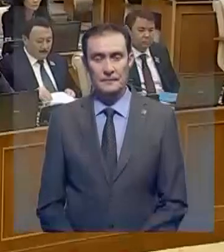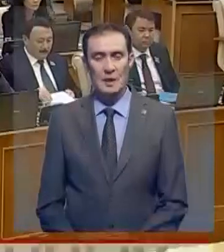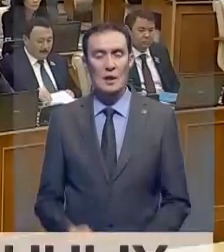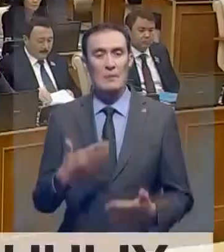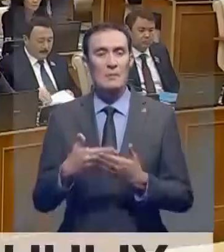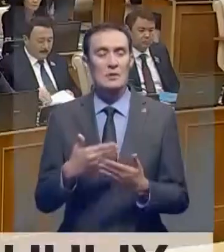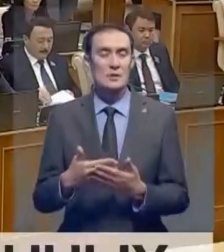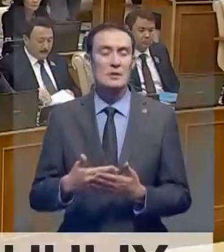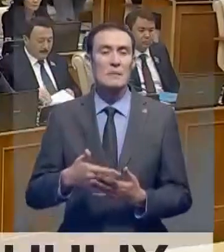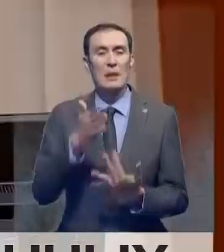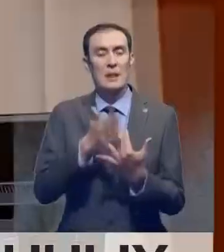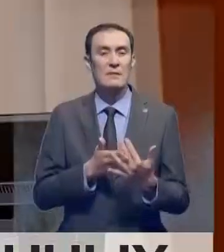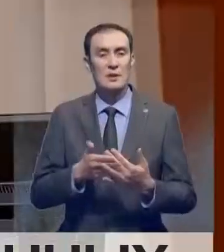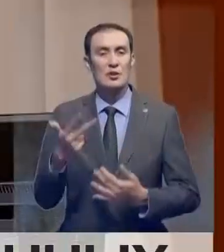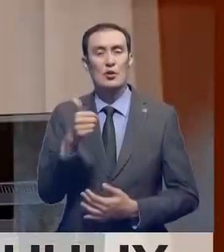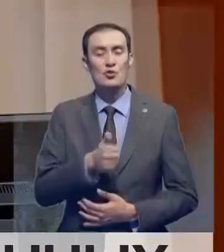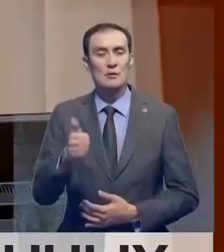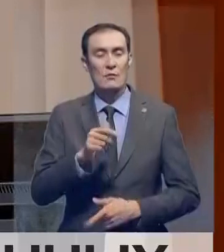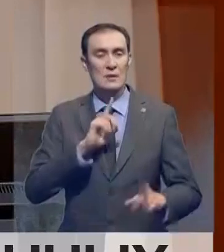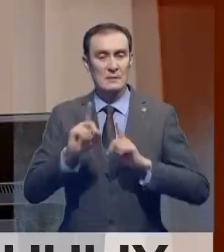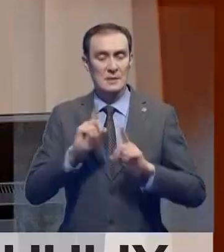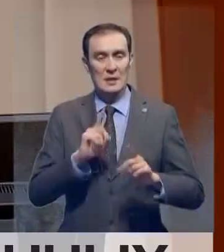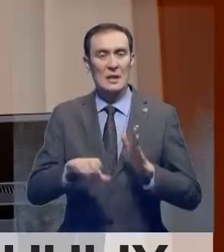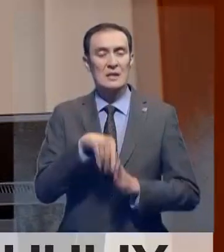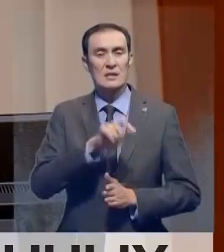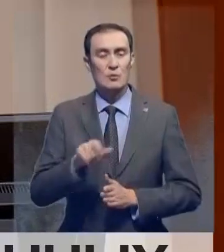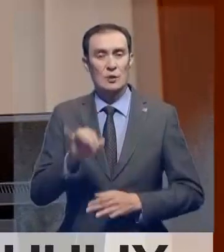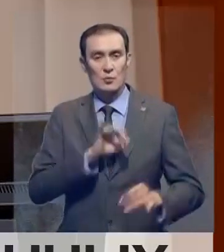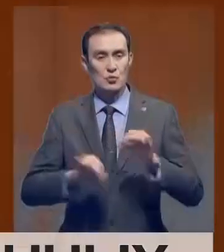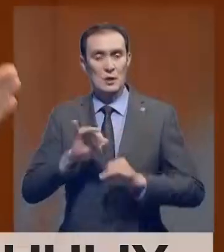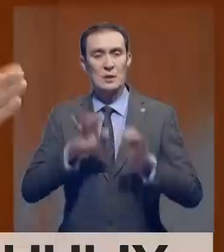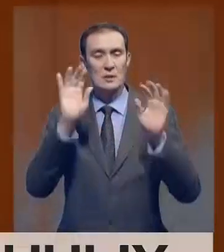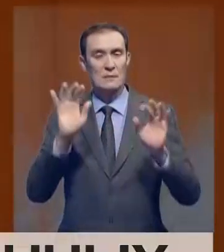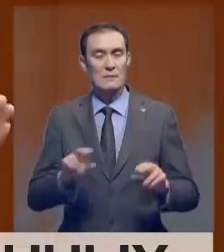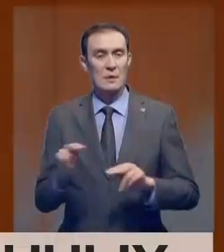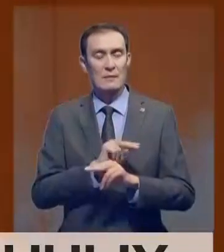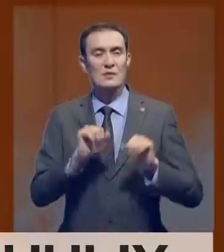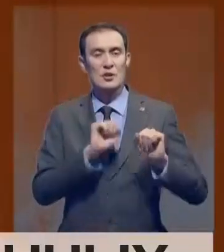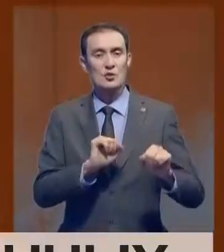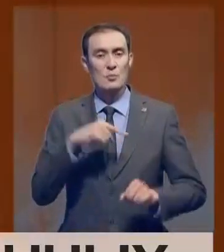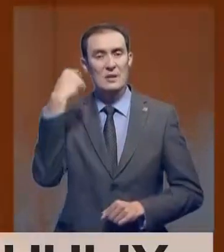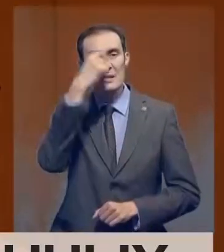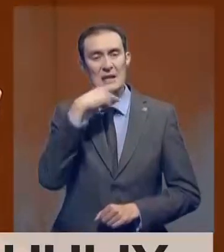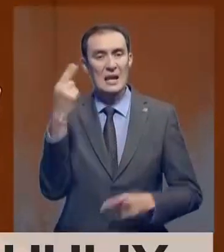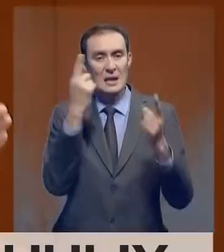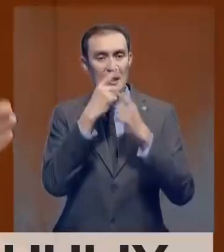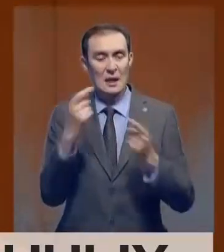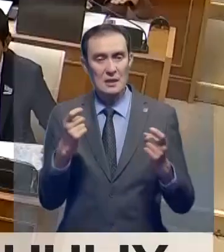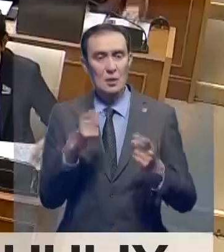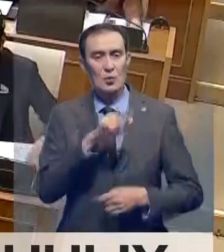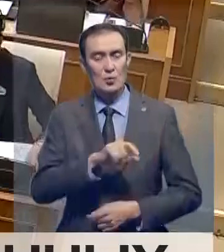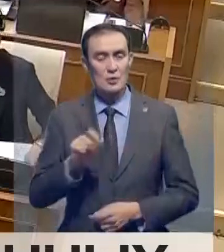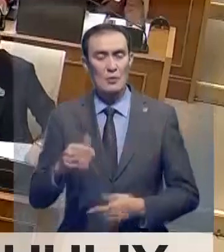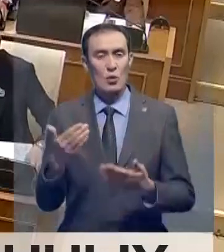Почти половину трехчасового пленарного заседания Мажилиса депутаты разбирали законодательные поправки в защиту персональных данных казахстанцев.